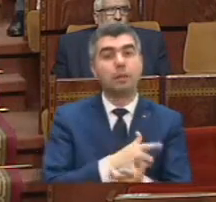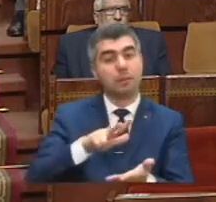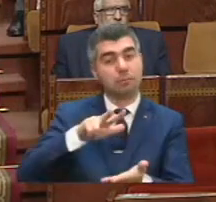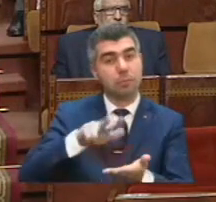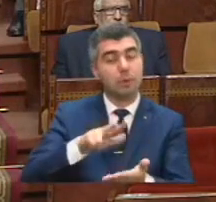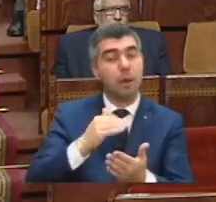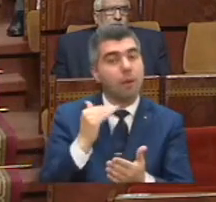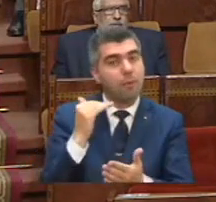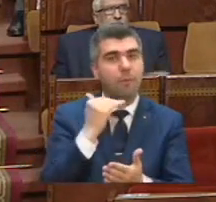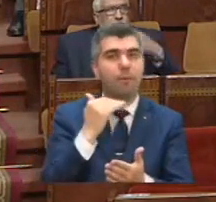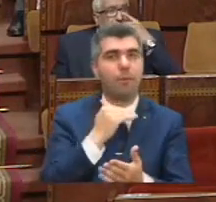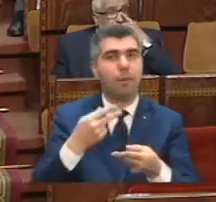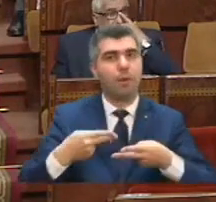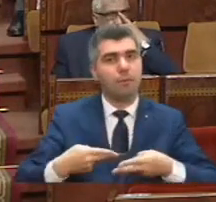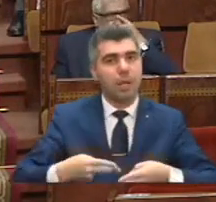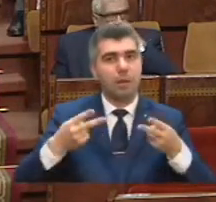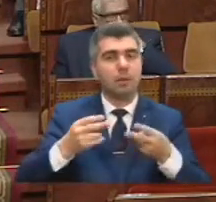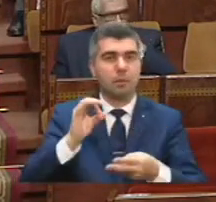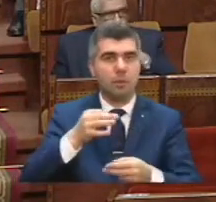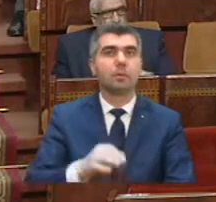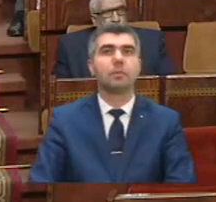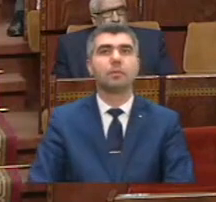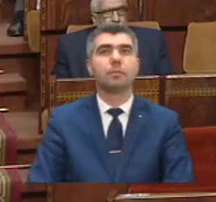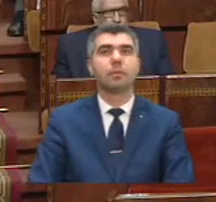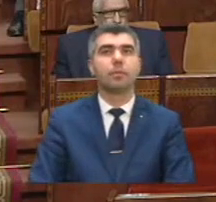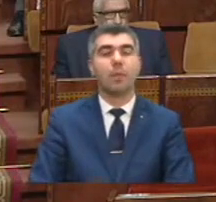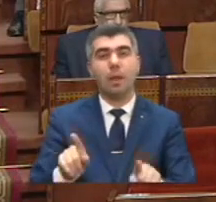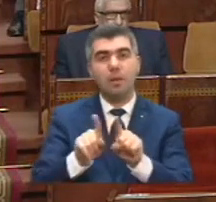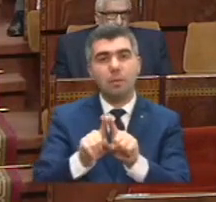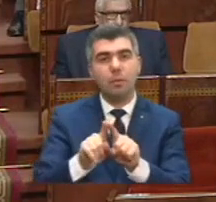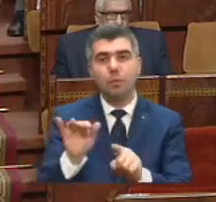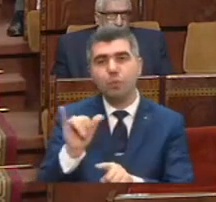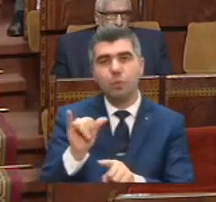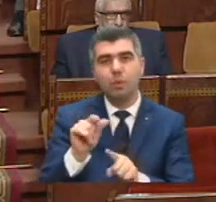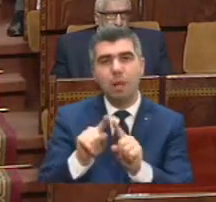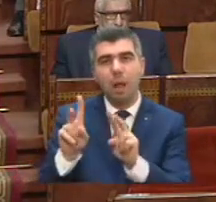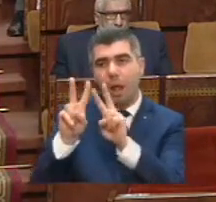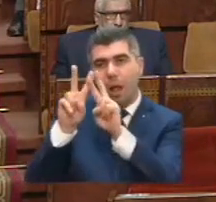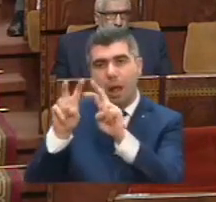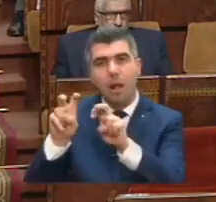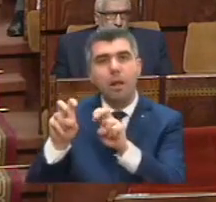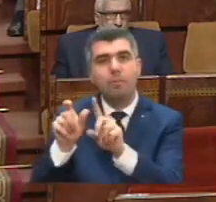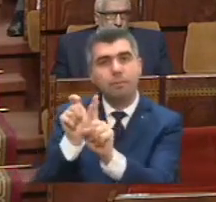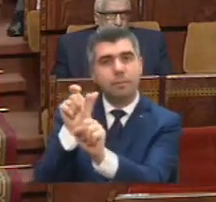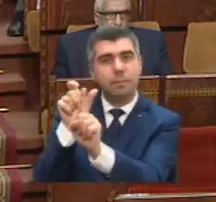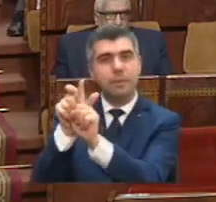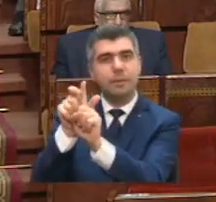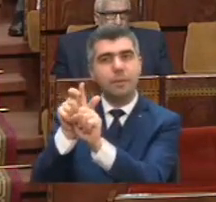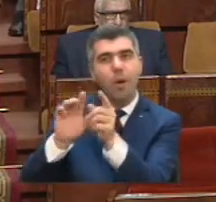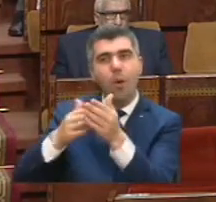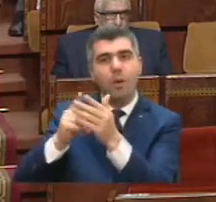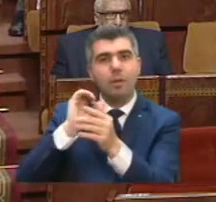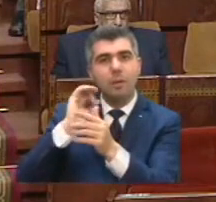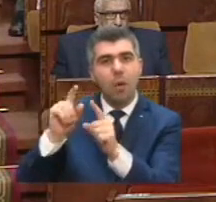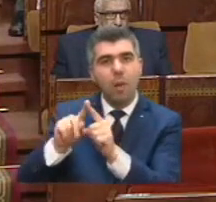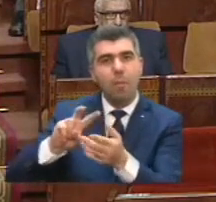باش تسرعوا السيد الوزير بالاخراج ديالو، لانه غادي يمكن من المراقبه الحقيقيه لكل عمليات اليوم ديال